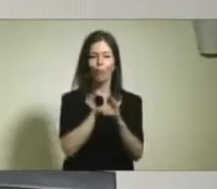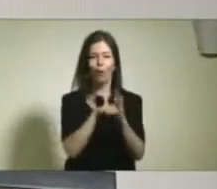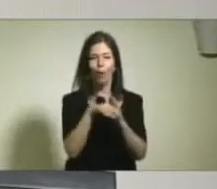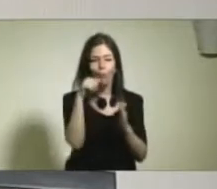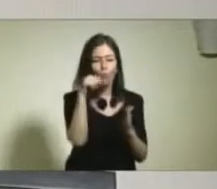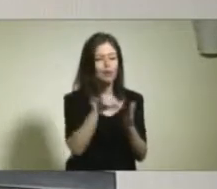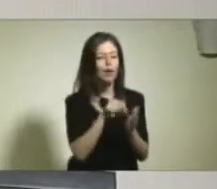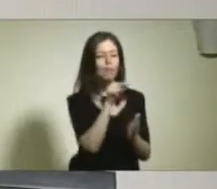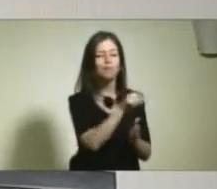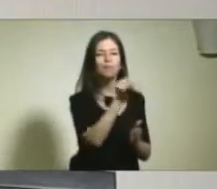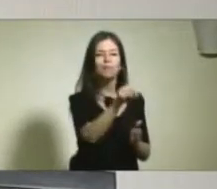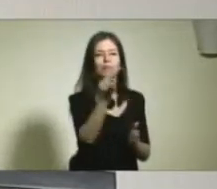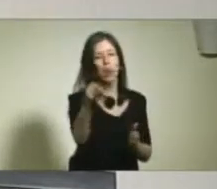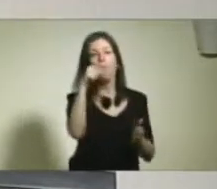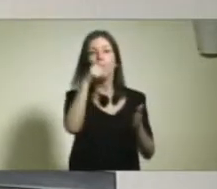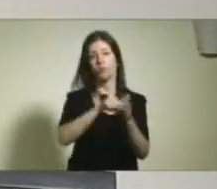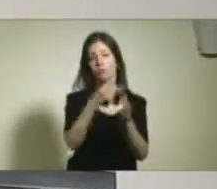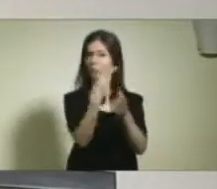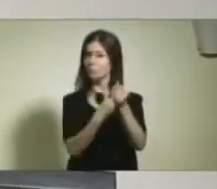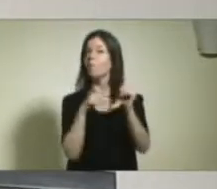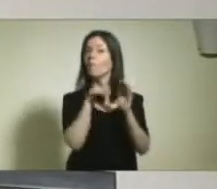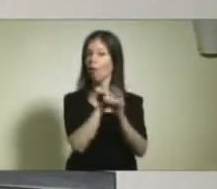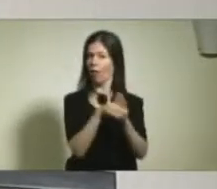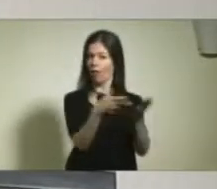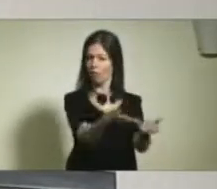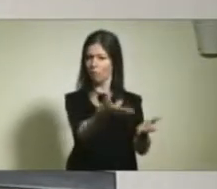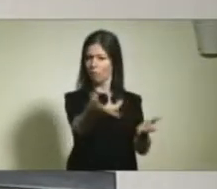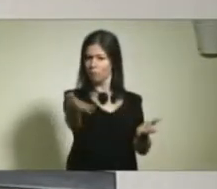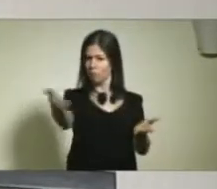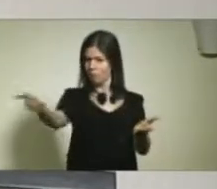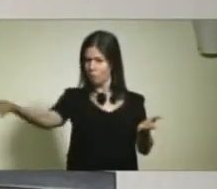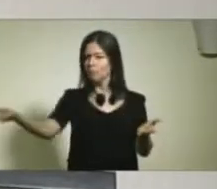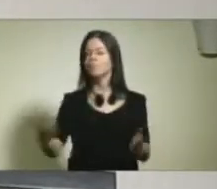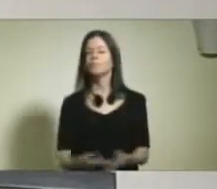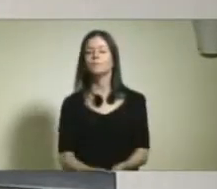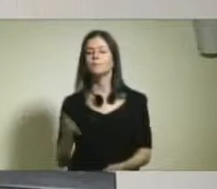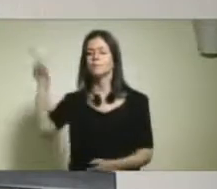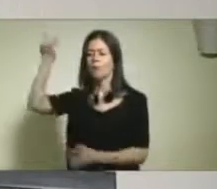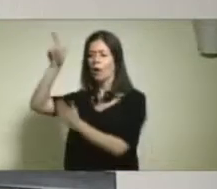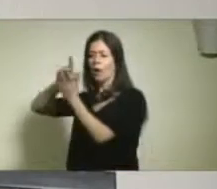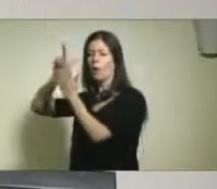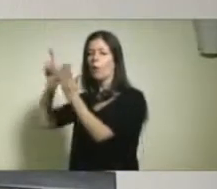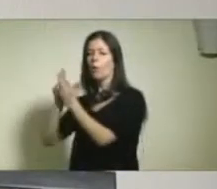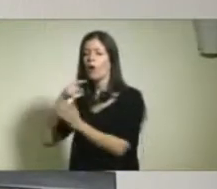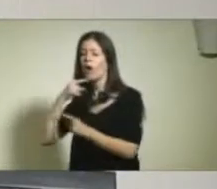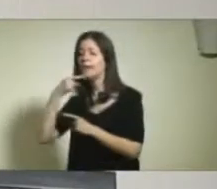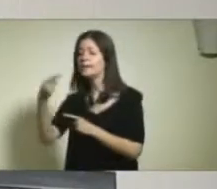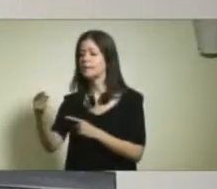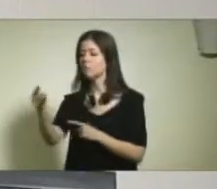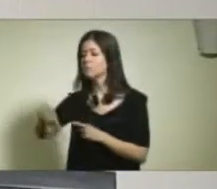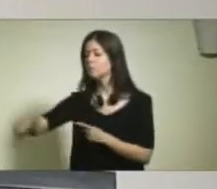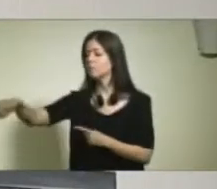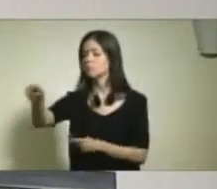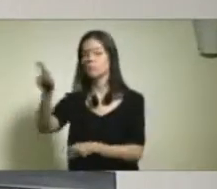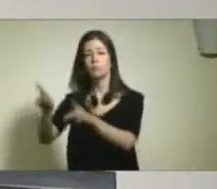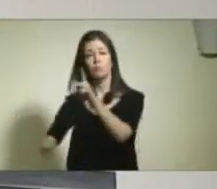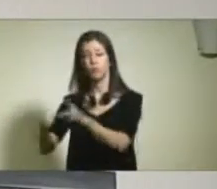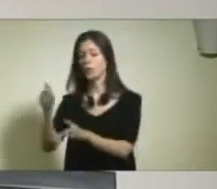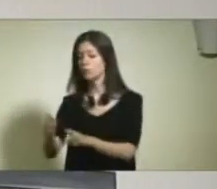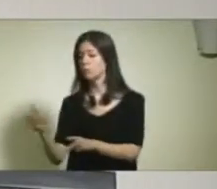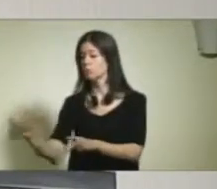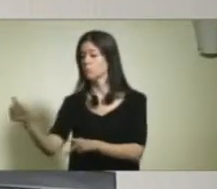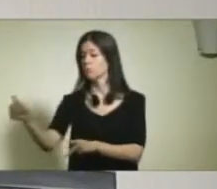points postaux et bancaires. Et donc, il y a une loi qui dit que chaque citoyen ne doit pas